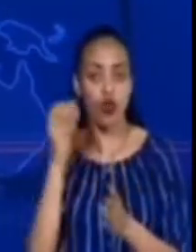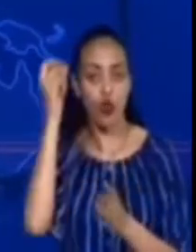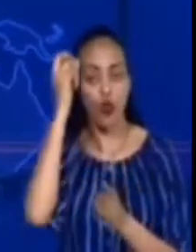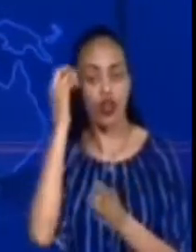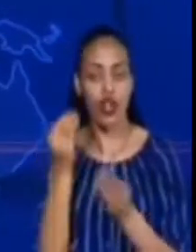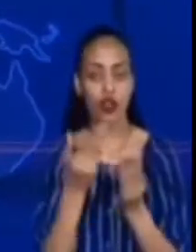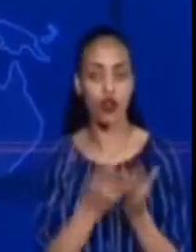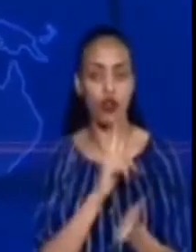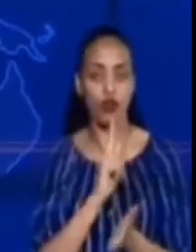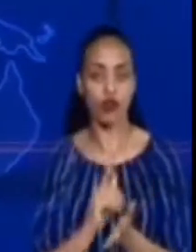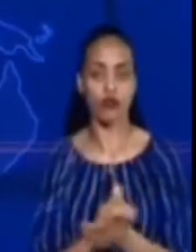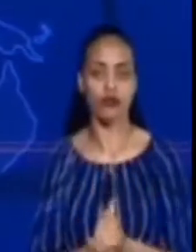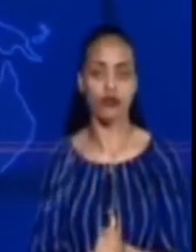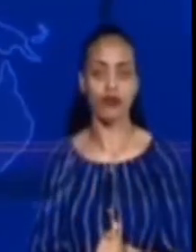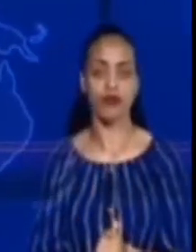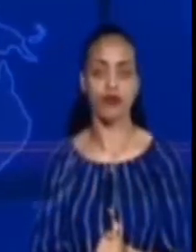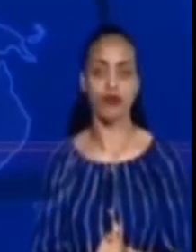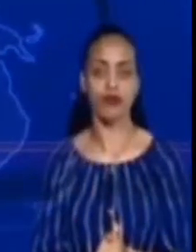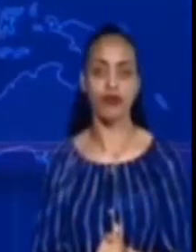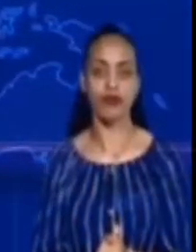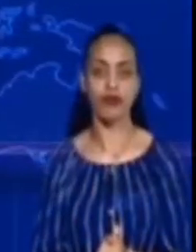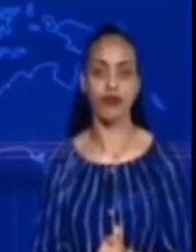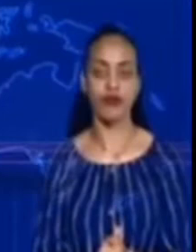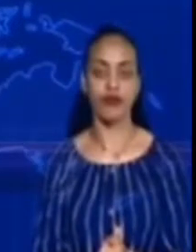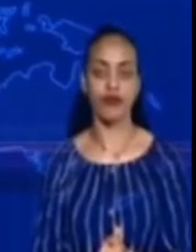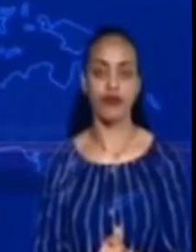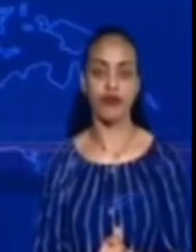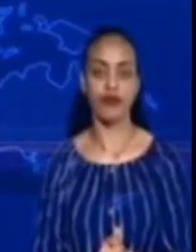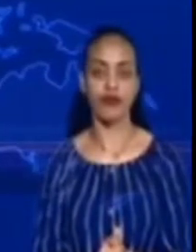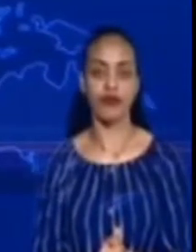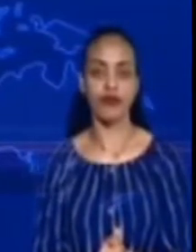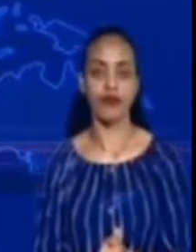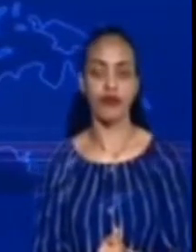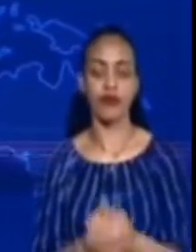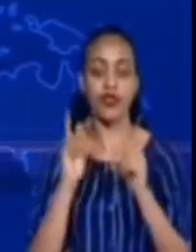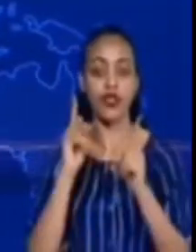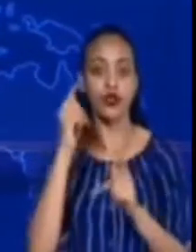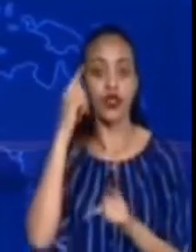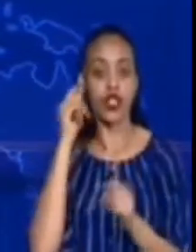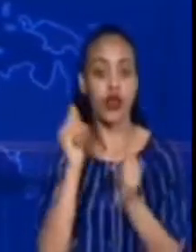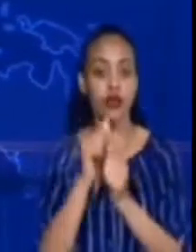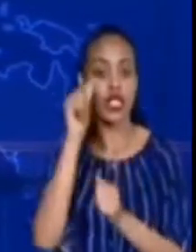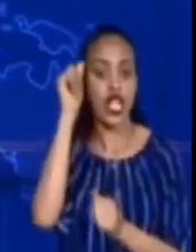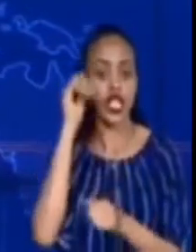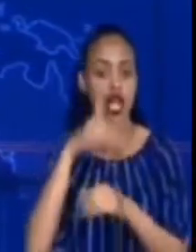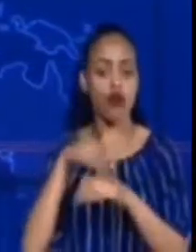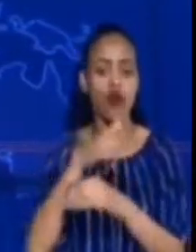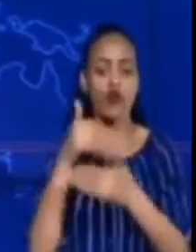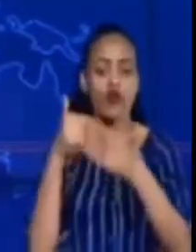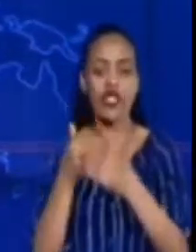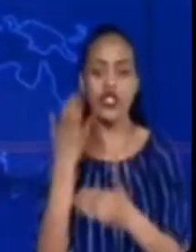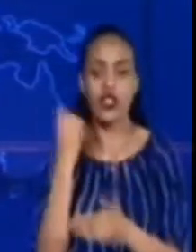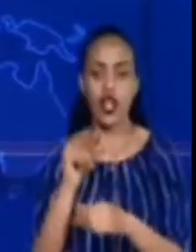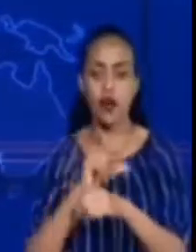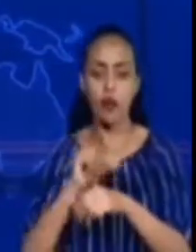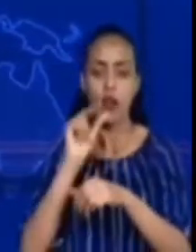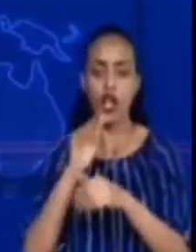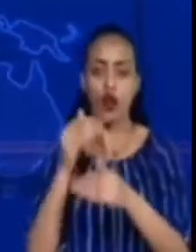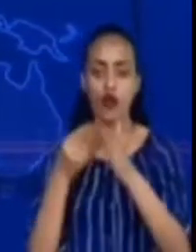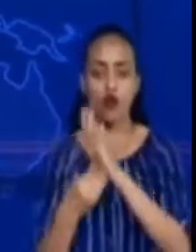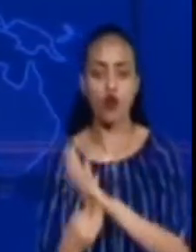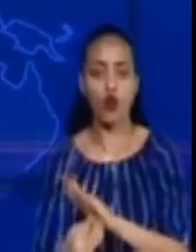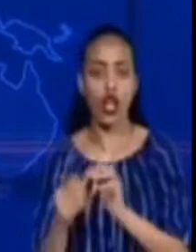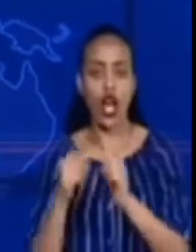አንገቱን ነው እንቀነጥስለት አንገቱን እንቀነጥስለታለን ይሄ ንፍጣም ንፍጣል ልጅ ወይተማሩት ዲቢ አንስ ሁመኒ ማ አንገቱን